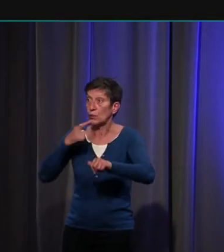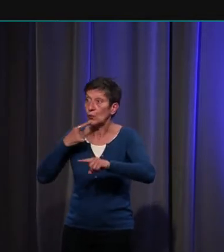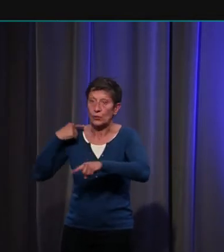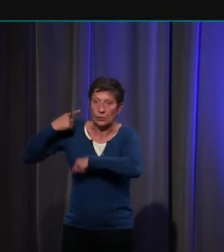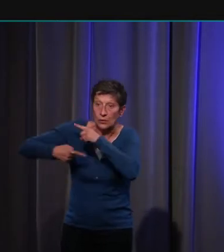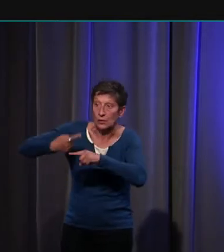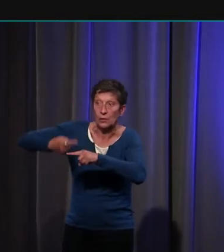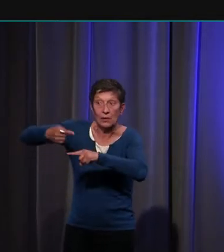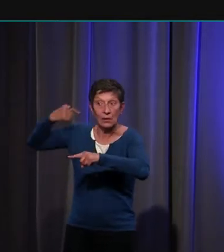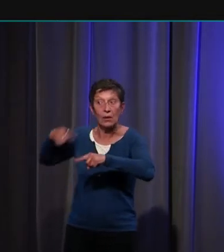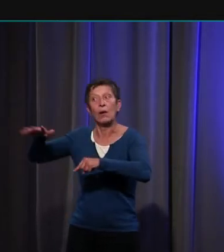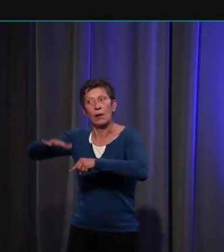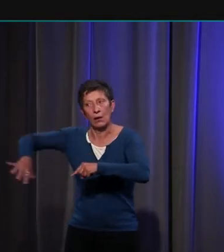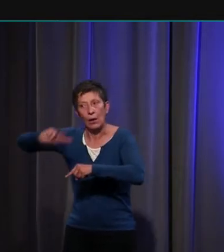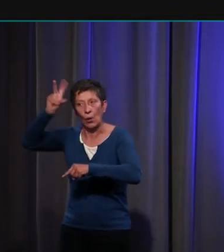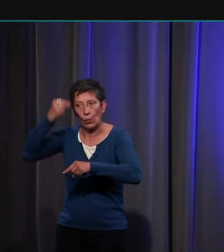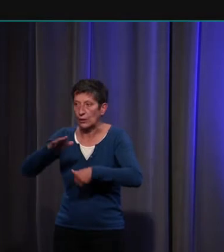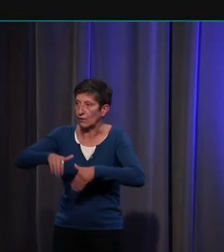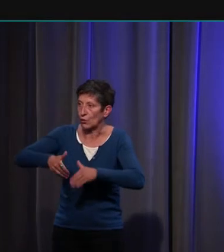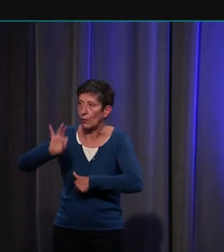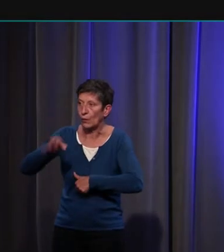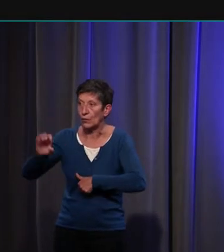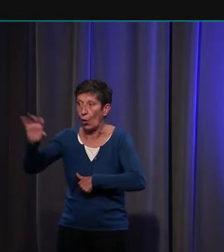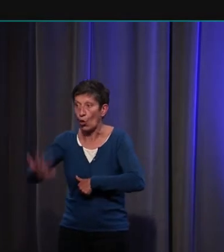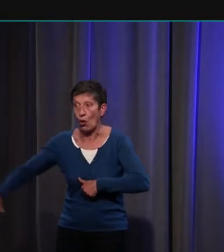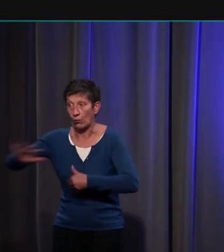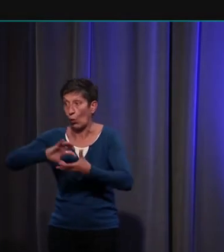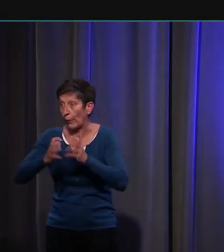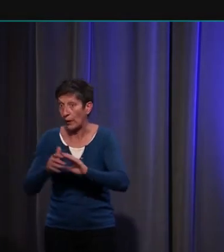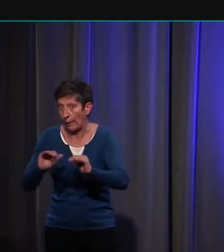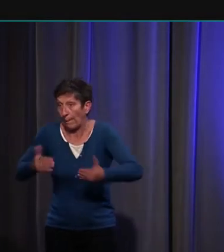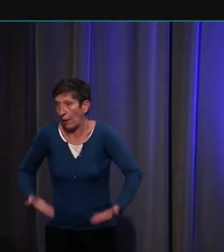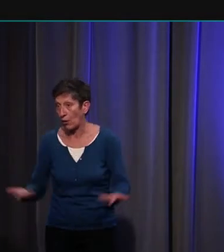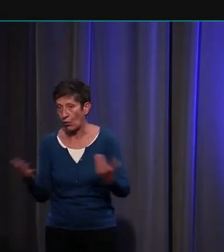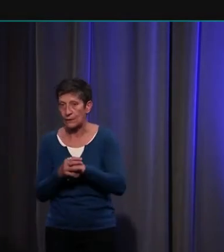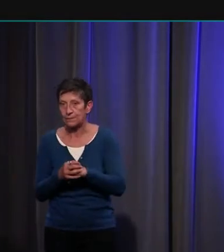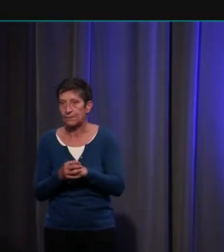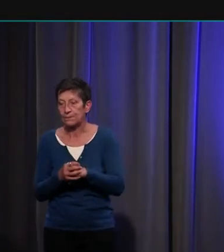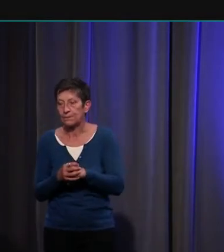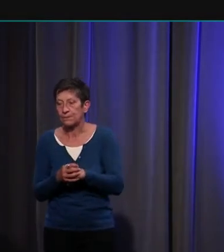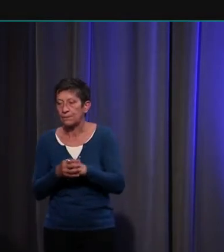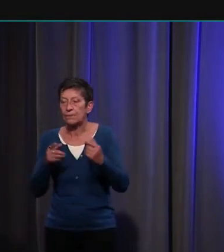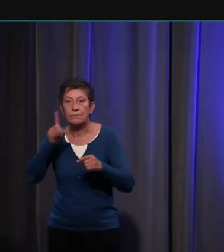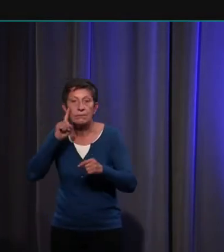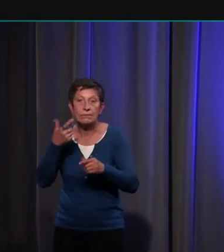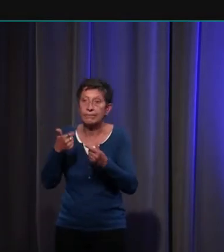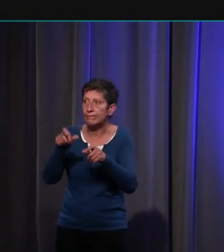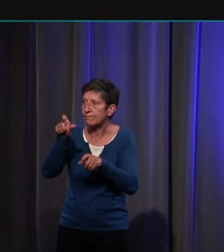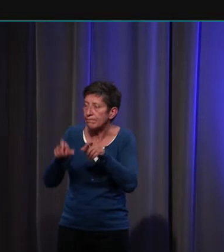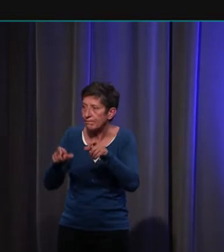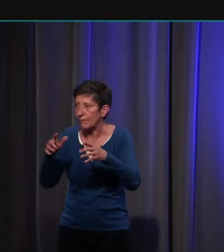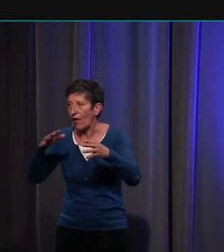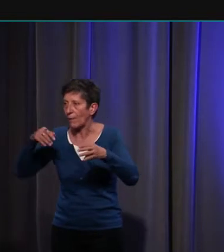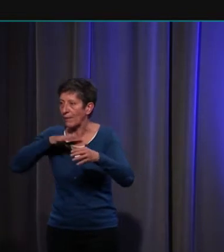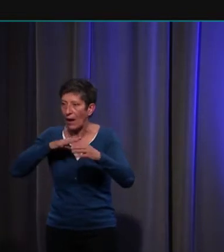comprennent comment ça marche lorient est toujours très compliqué même de nos jours donc parce que les gens fonctions par des communautés